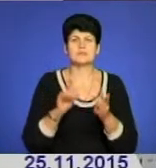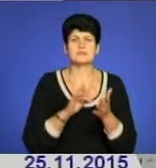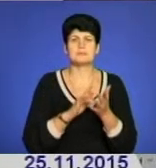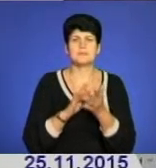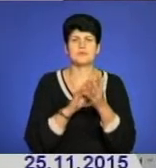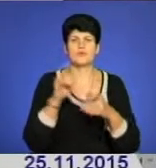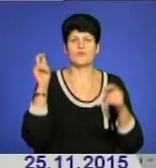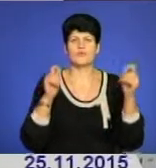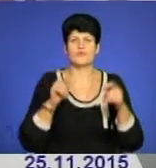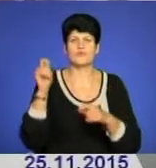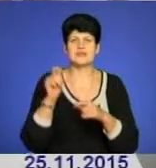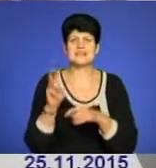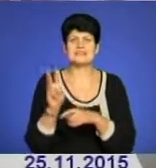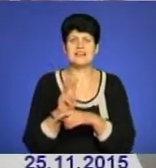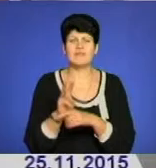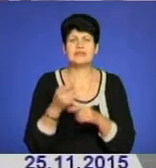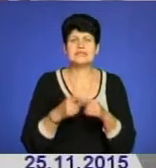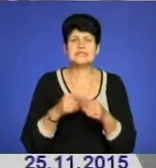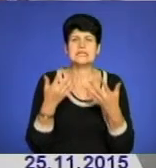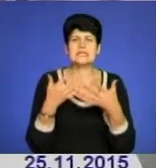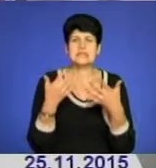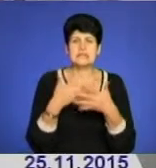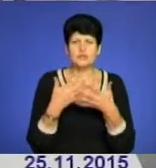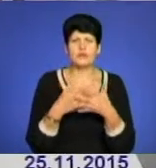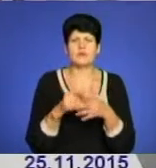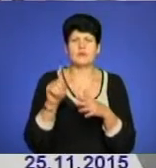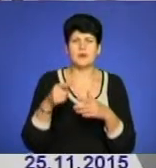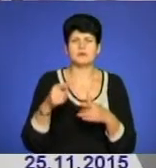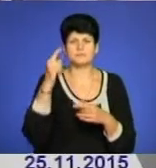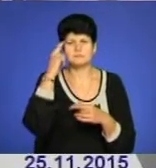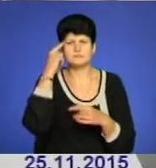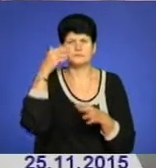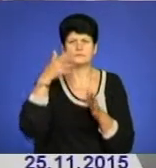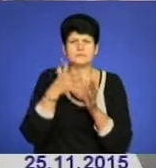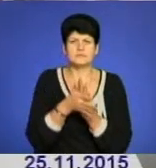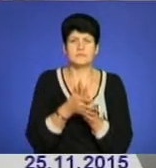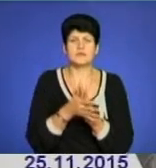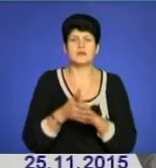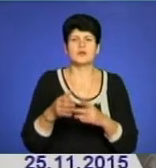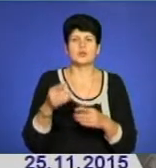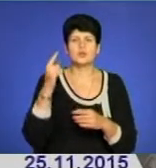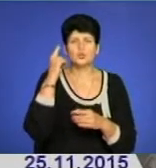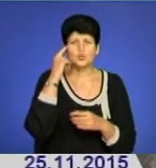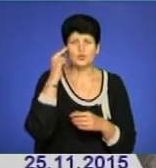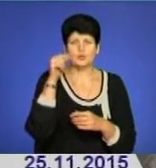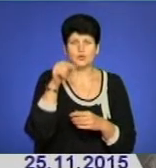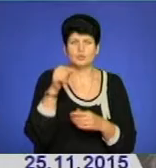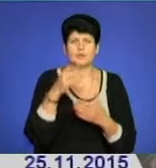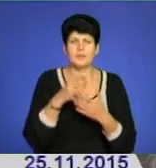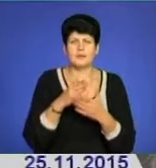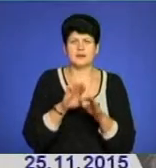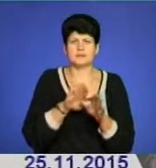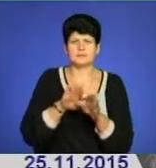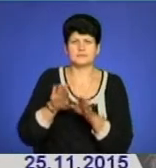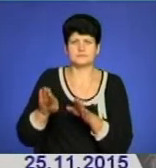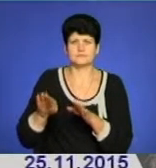– перегляд і обговорення. Це кіно вимагає осмислення, діалогу. Як мовив у свій час Стівен Спілберг, думка тут має відійти далі від